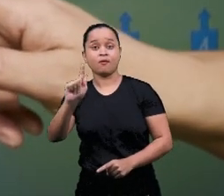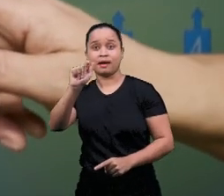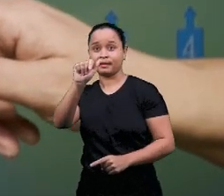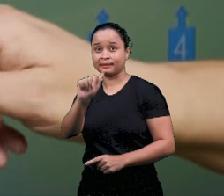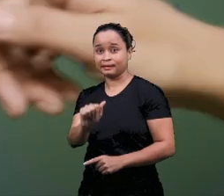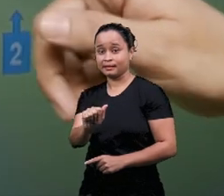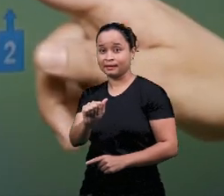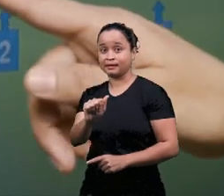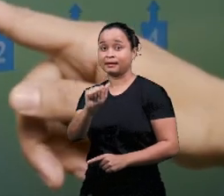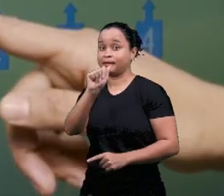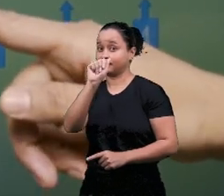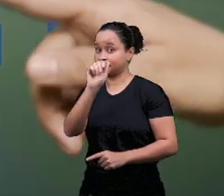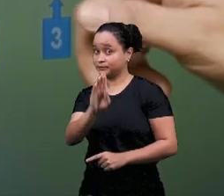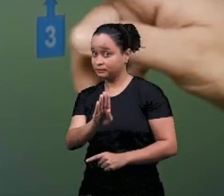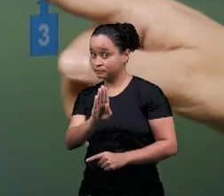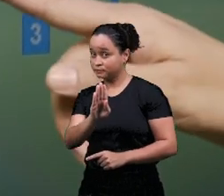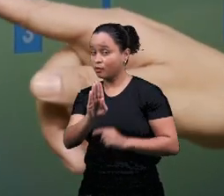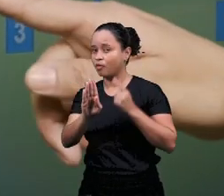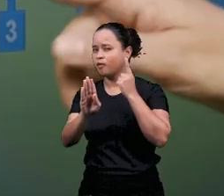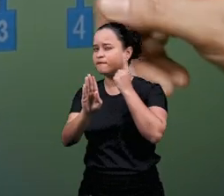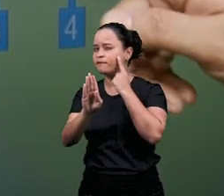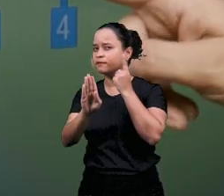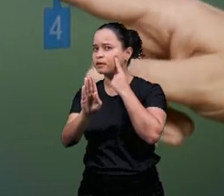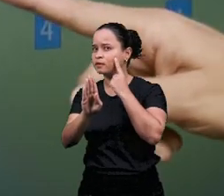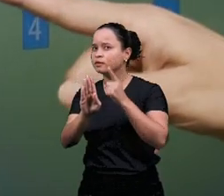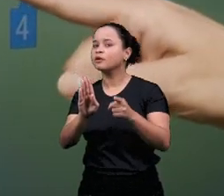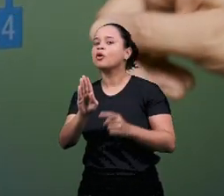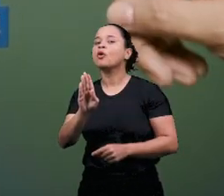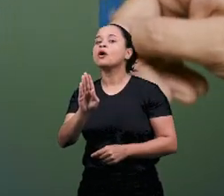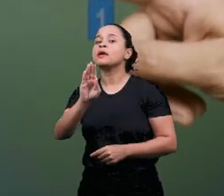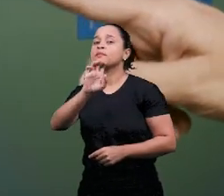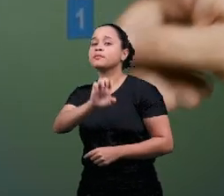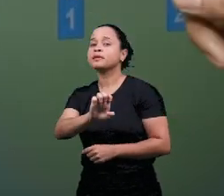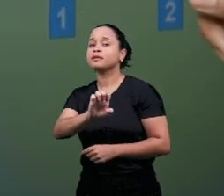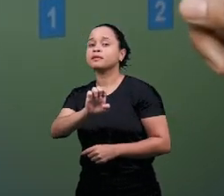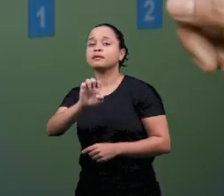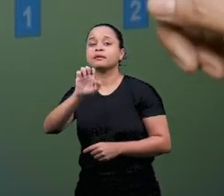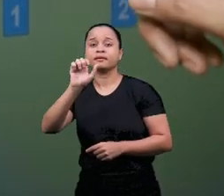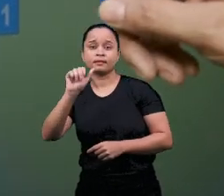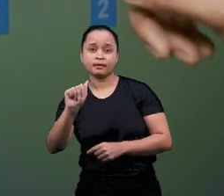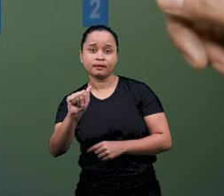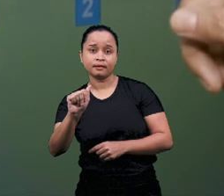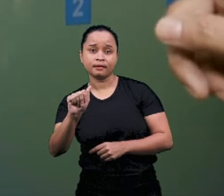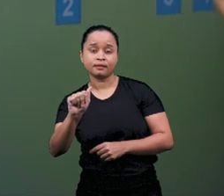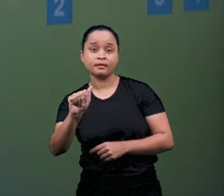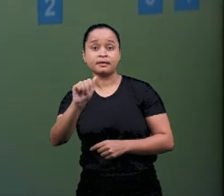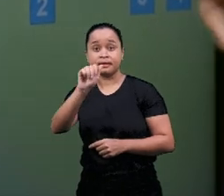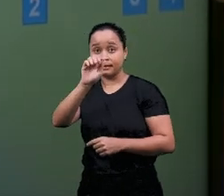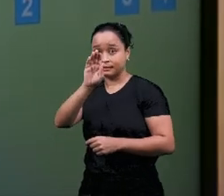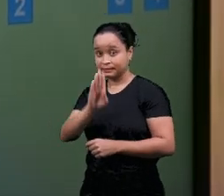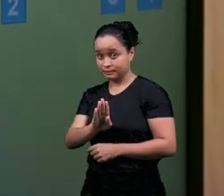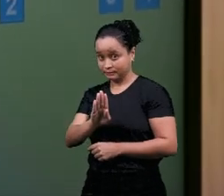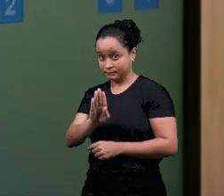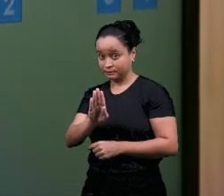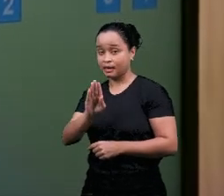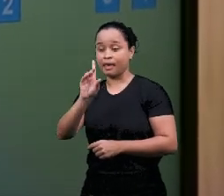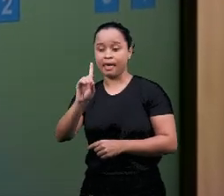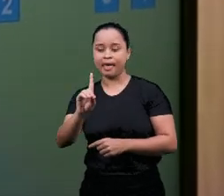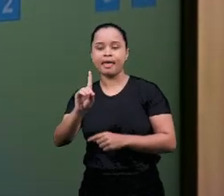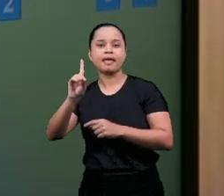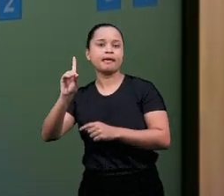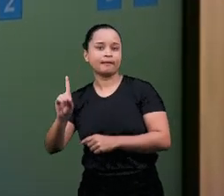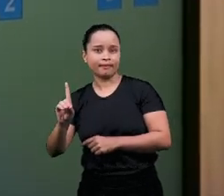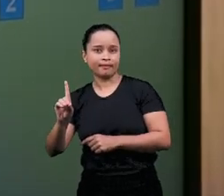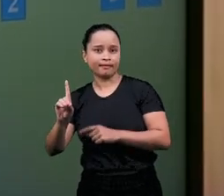mi, do, mi, la, si, ré, ré.